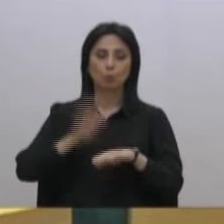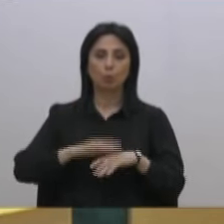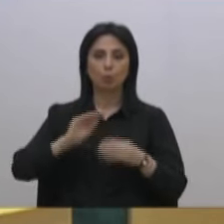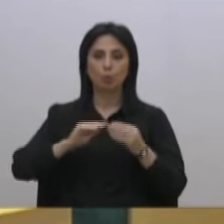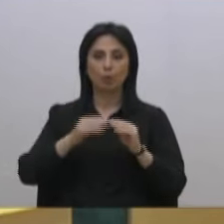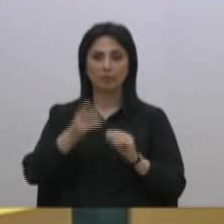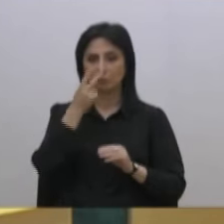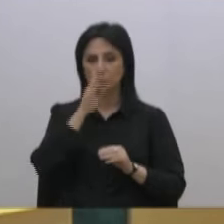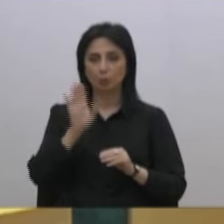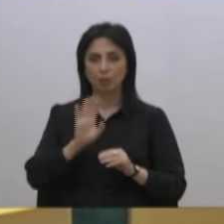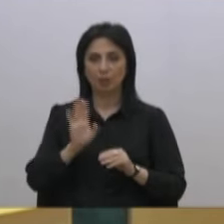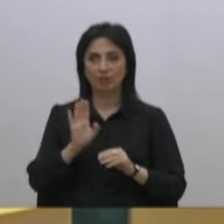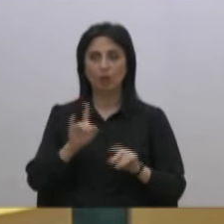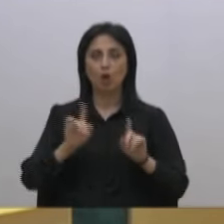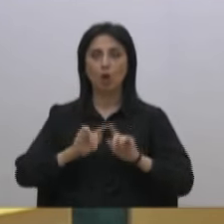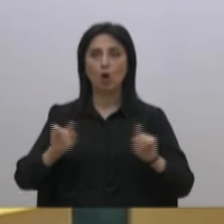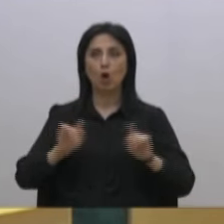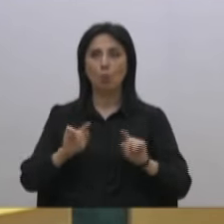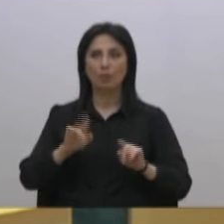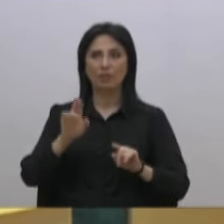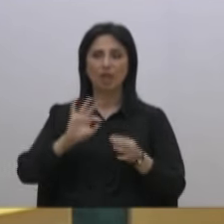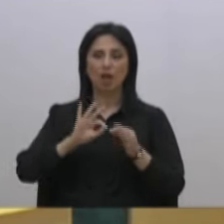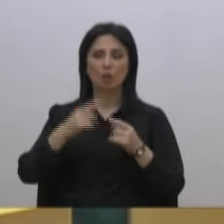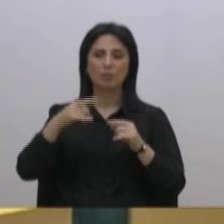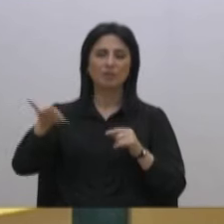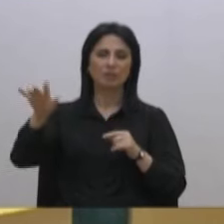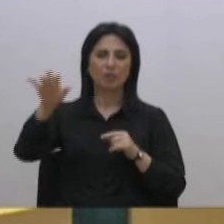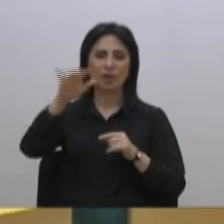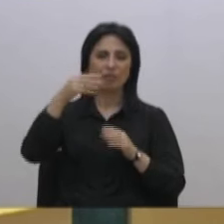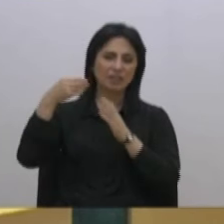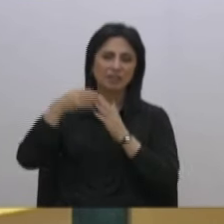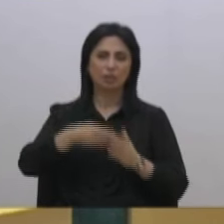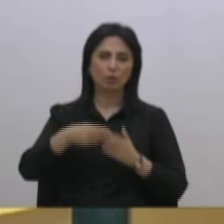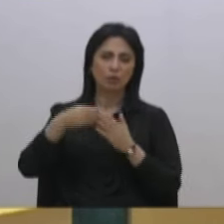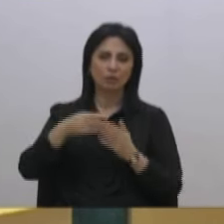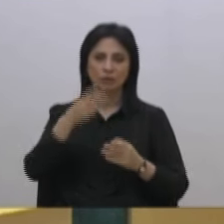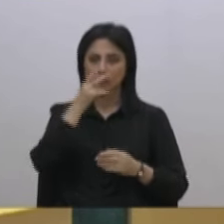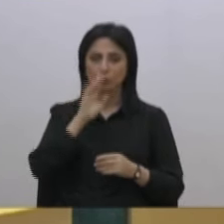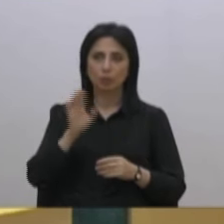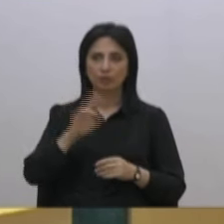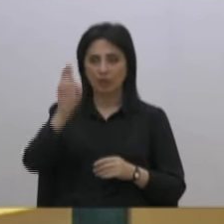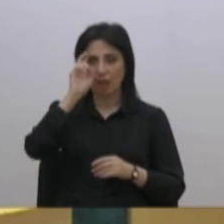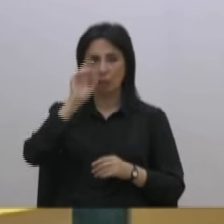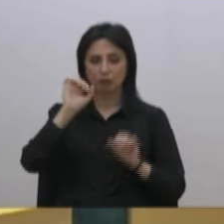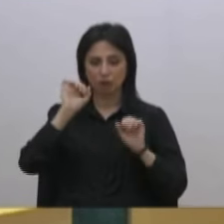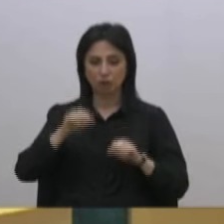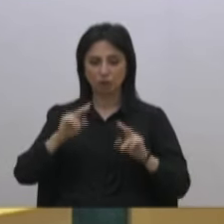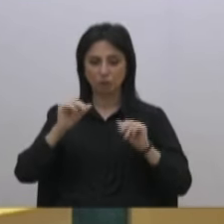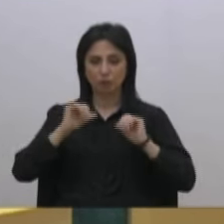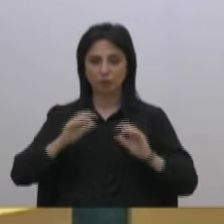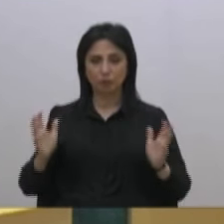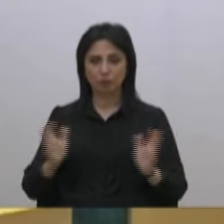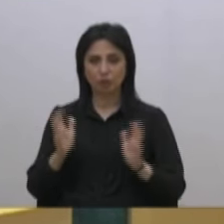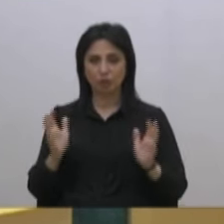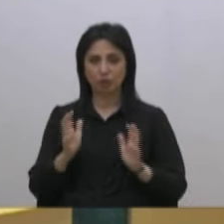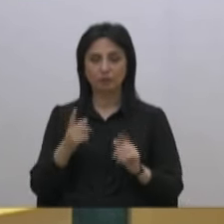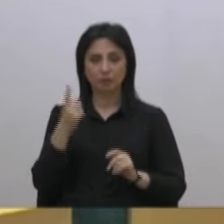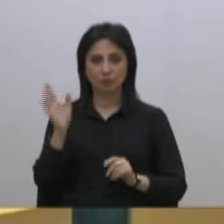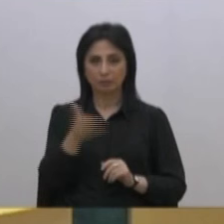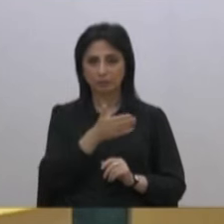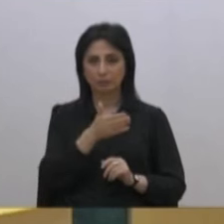გამოწვევების მიუხედავად, ოპოზიციის და კონკრეტული სხვა სუბიექტების ზეწოლის მიუხედავად, ხელისუფლებამ შეძლო მშვიდობის შენარჩუნება, ეს